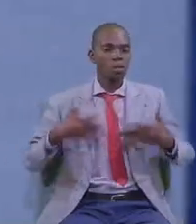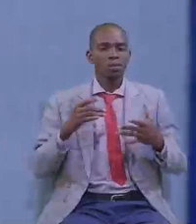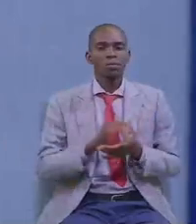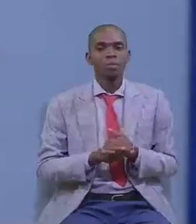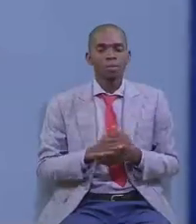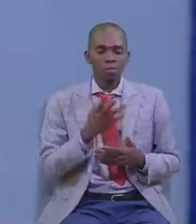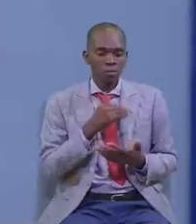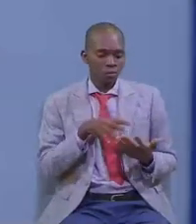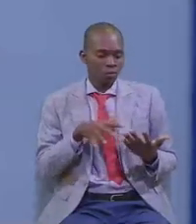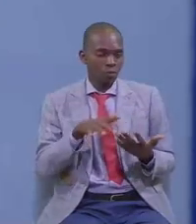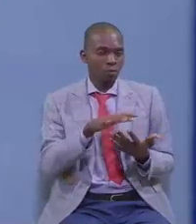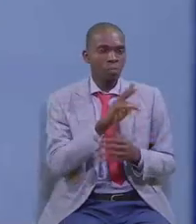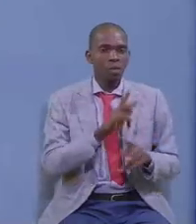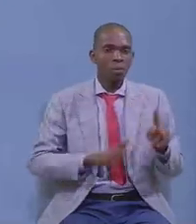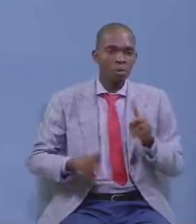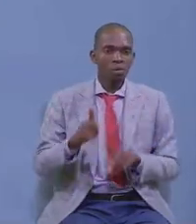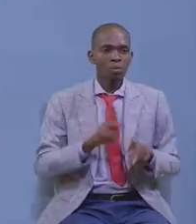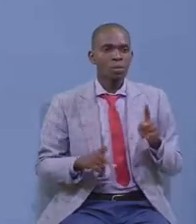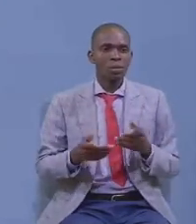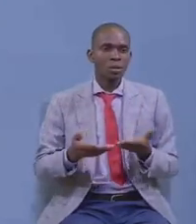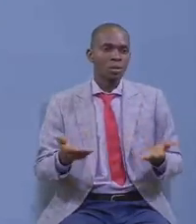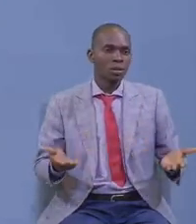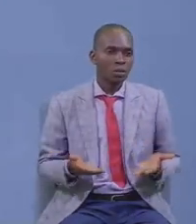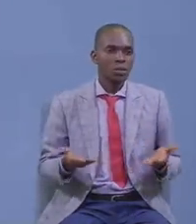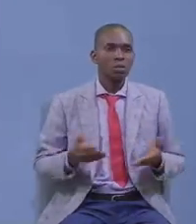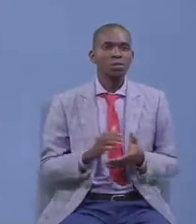Et ceux-là qui étaient de Béret,